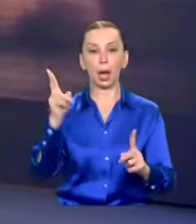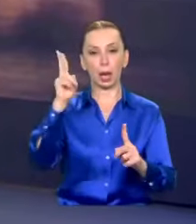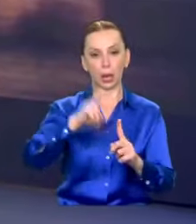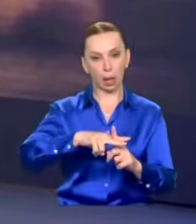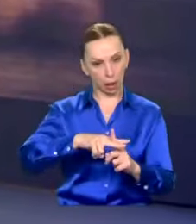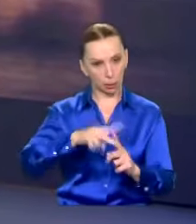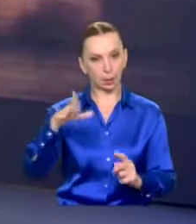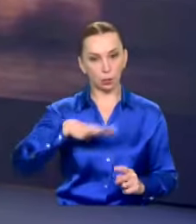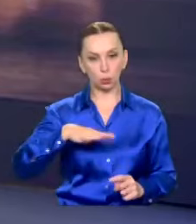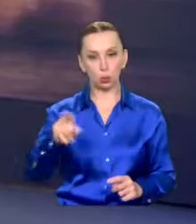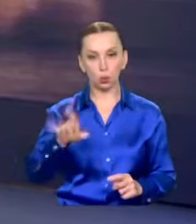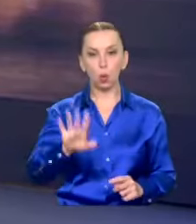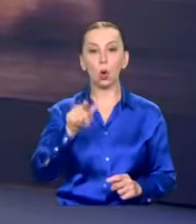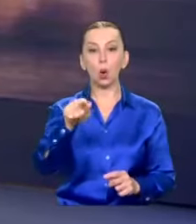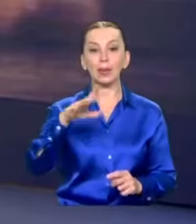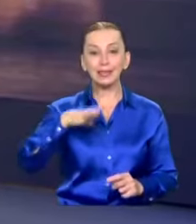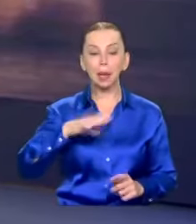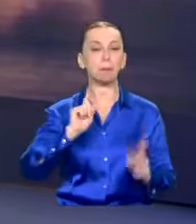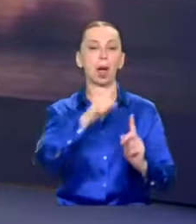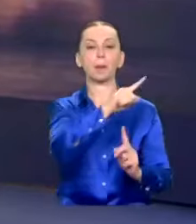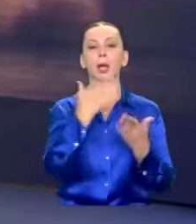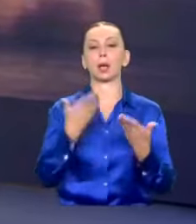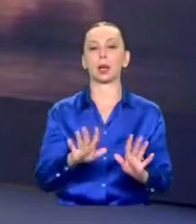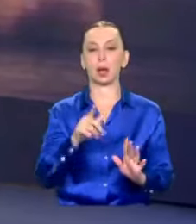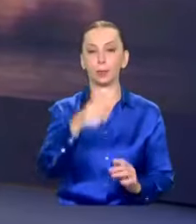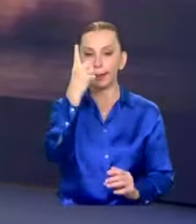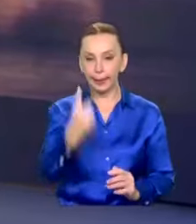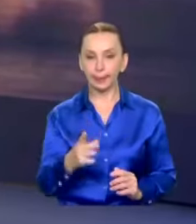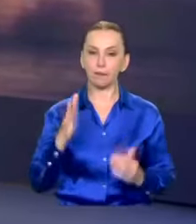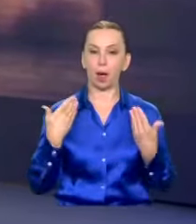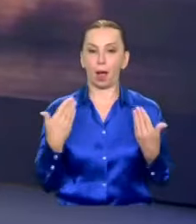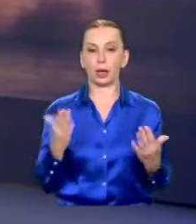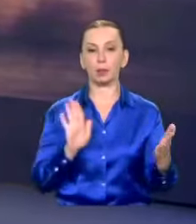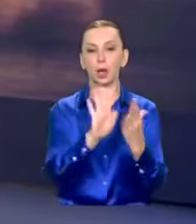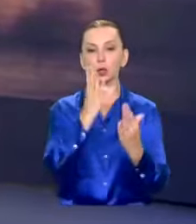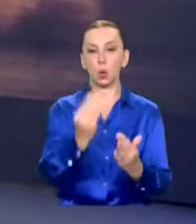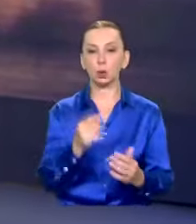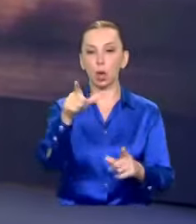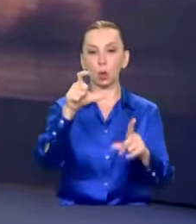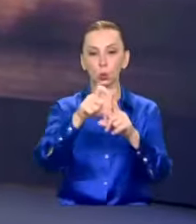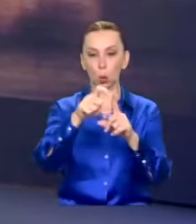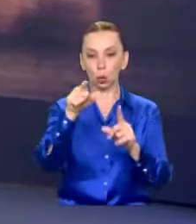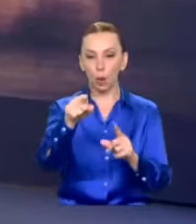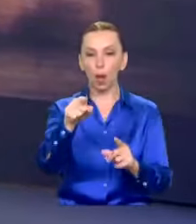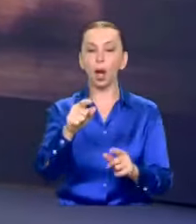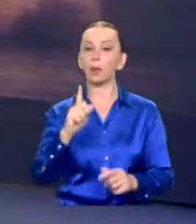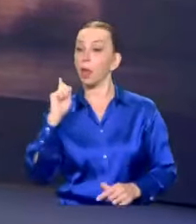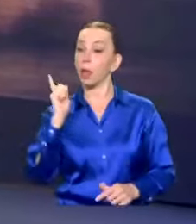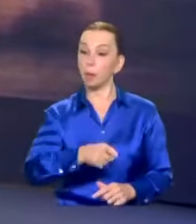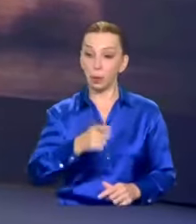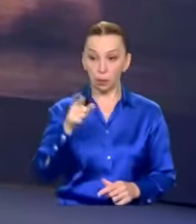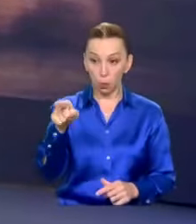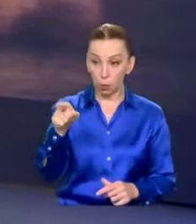katılma talebinde bulundu ama o talebi mahkeme reddetti. İlk kez hakim karşısına çıkan Doğukan Çep, azmettirici